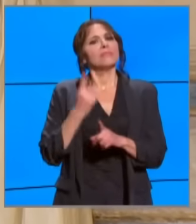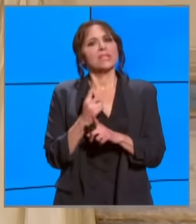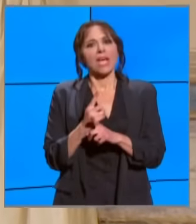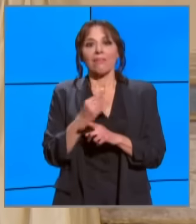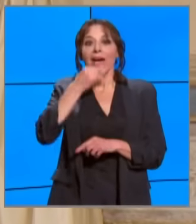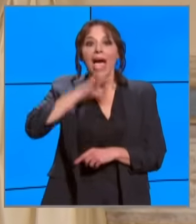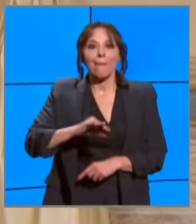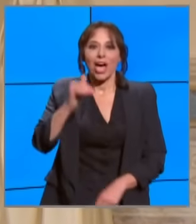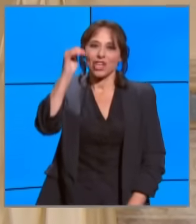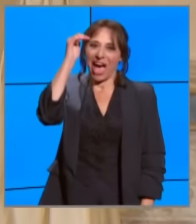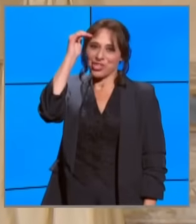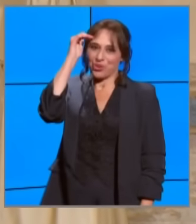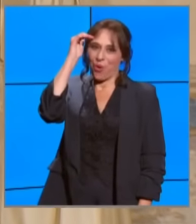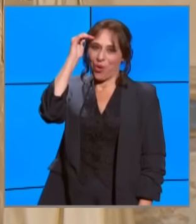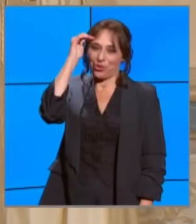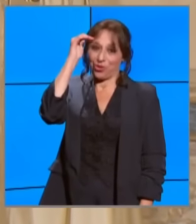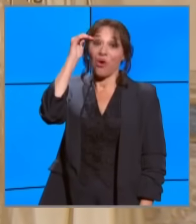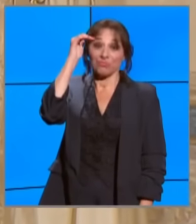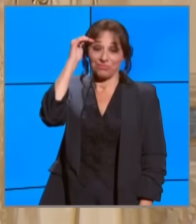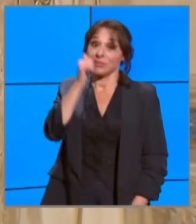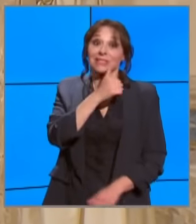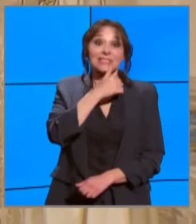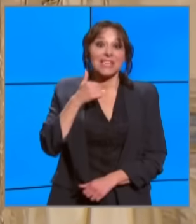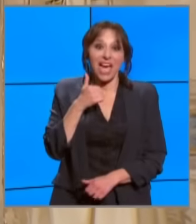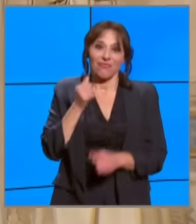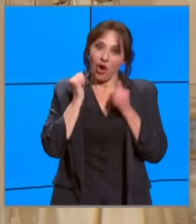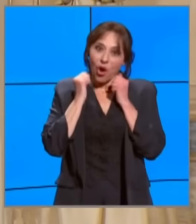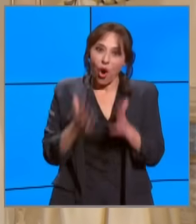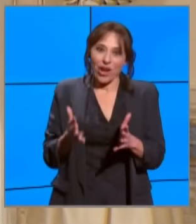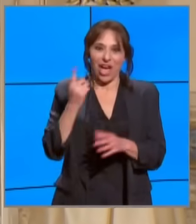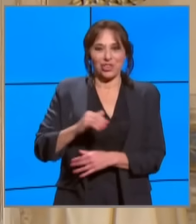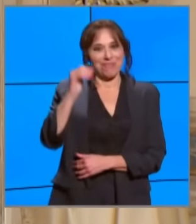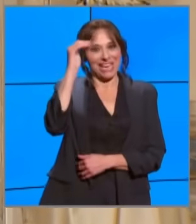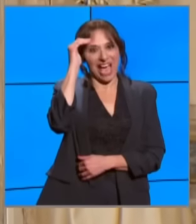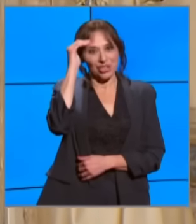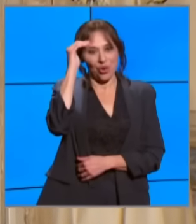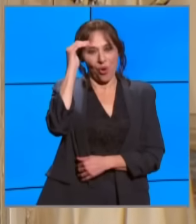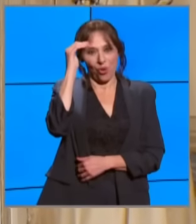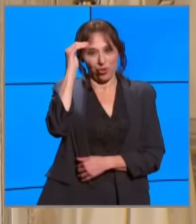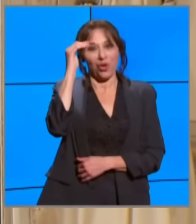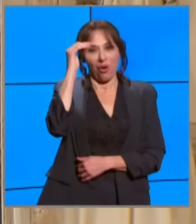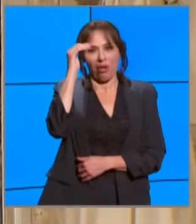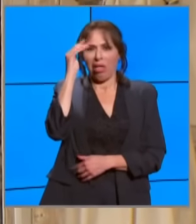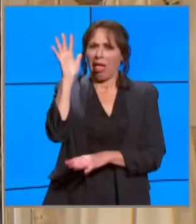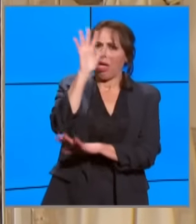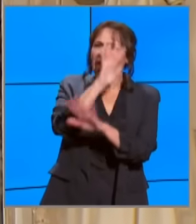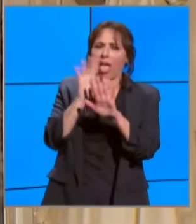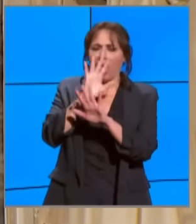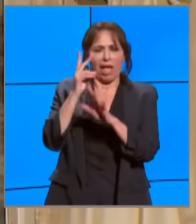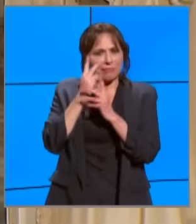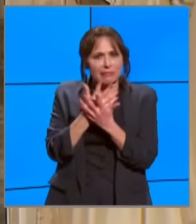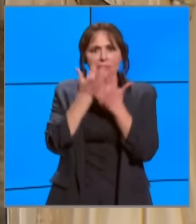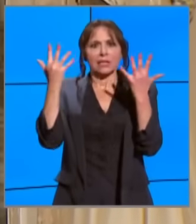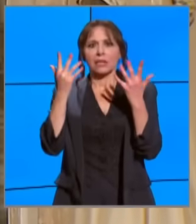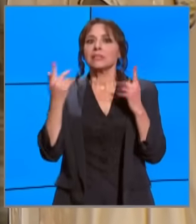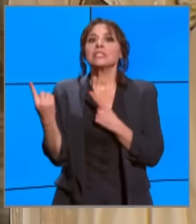di ascoltare occorre coraggio per ascoltare e vedere senza filtri situazioni spesso